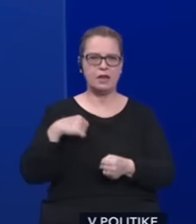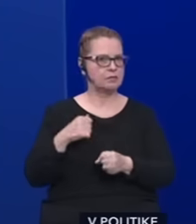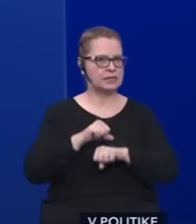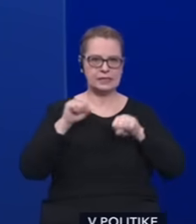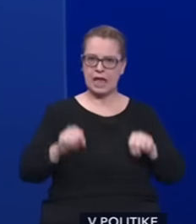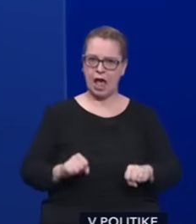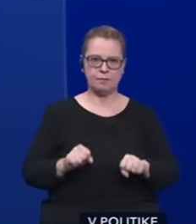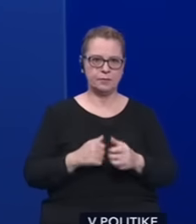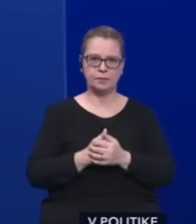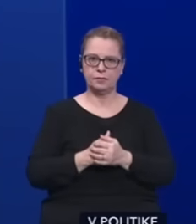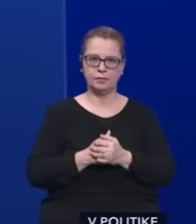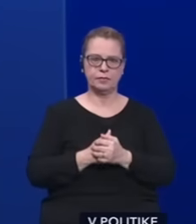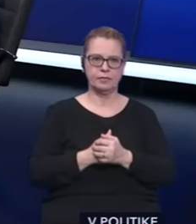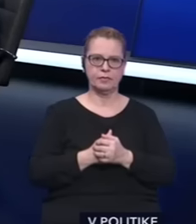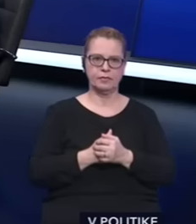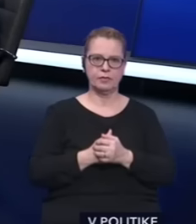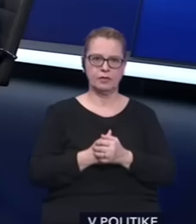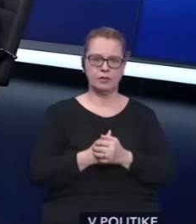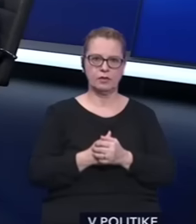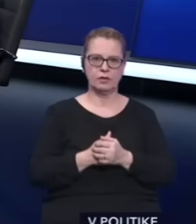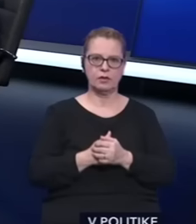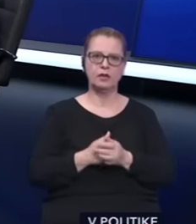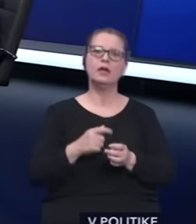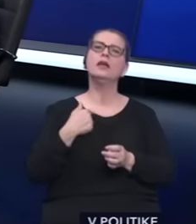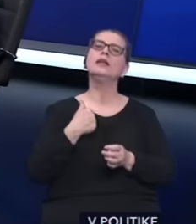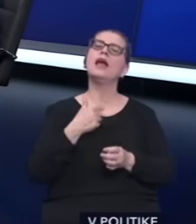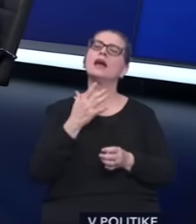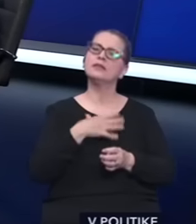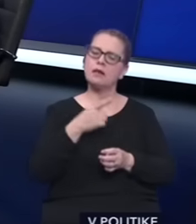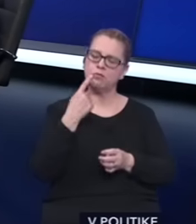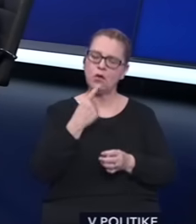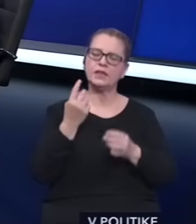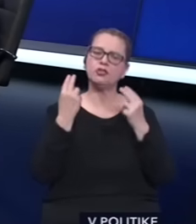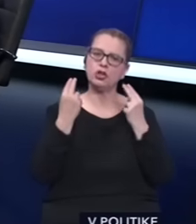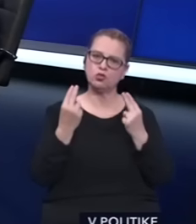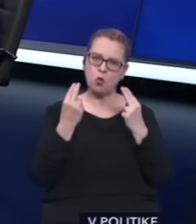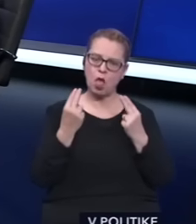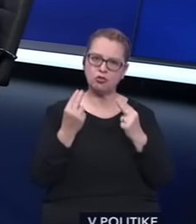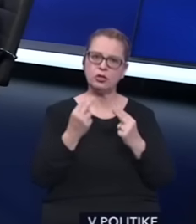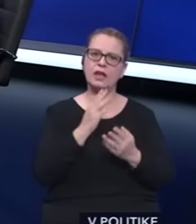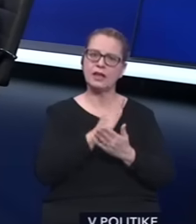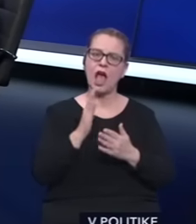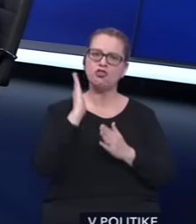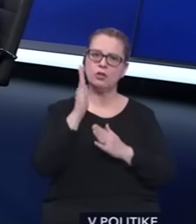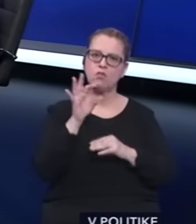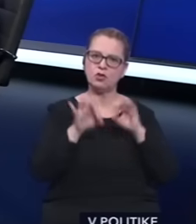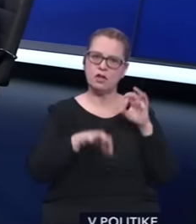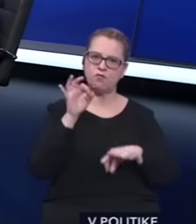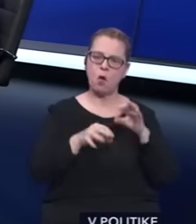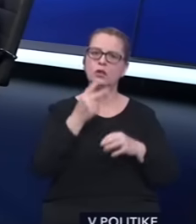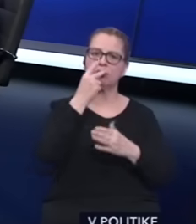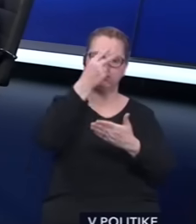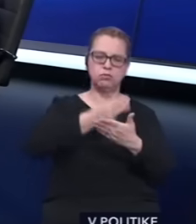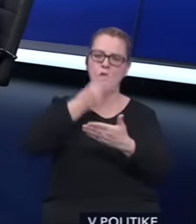toto nezvládne to samostatne Progresívne Slovensko. Vládnuť, iba tým chcem povedať, že je veľmi dôležité, hlasov. Že keď každý pôjde voliť, aby si pozrel,